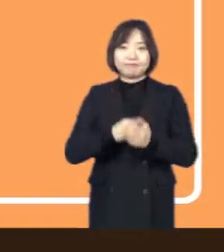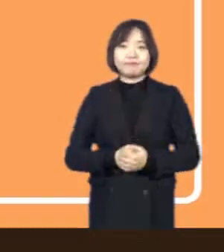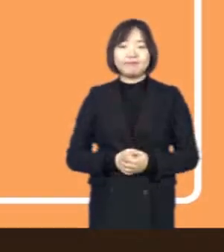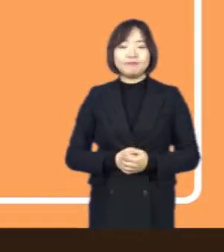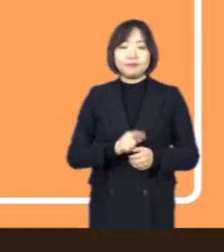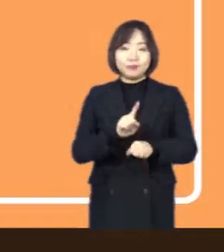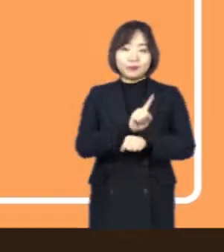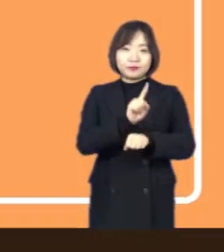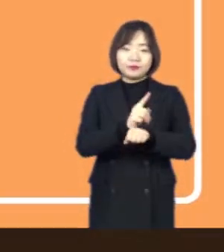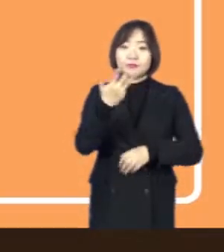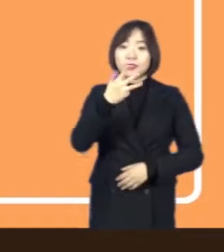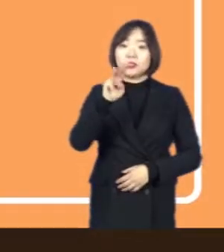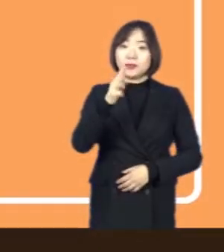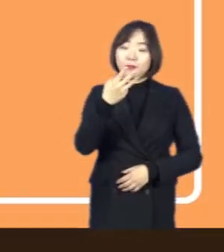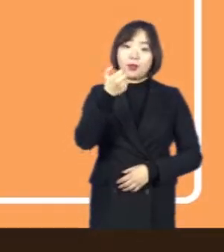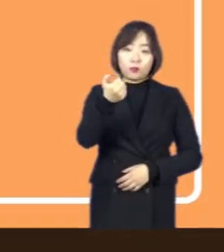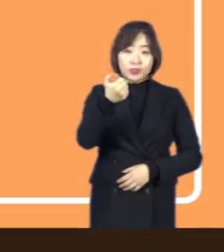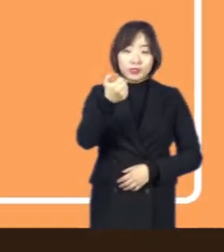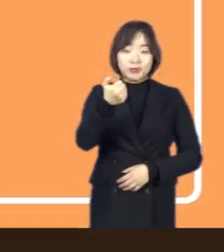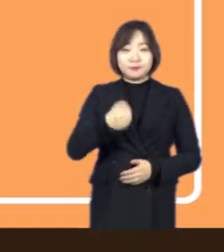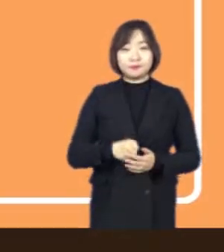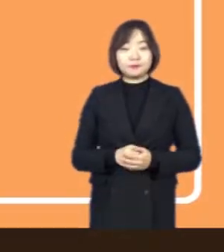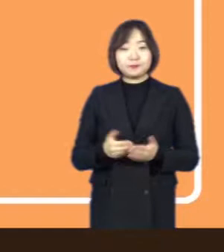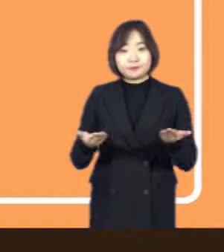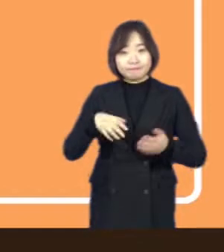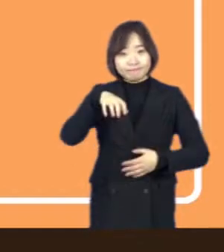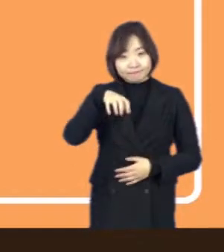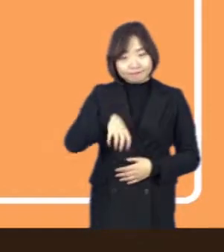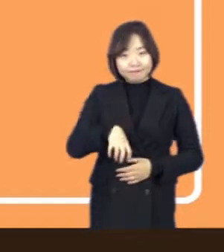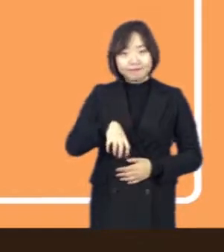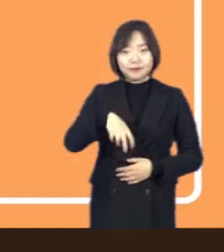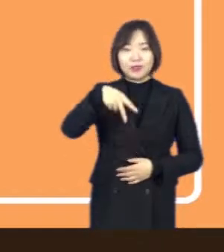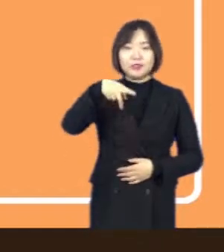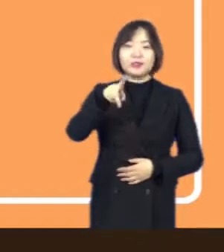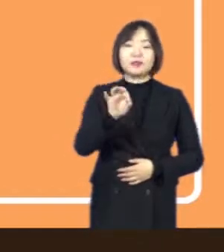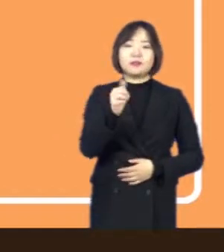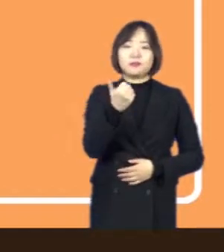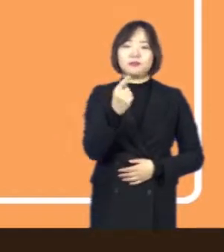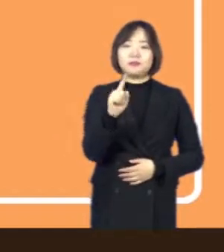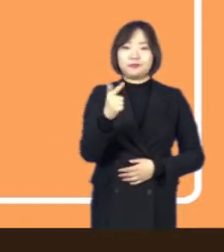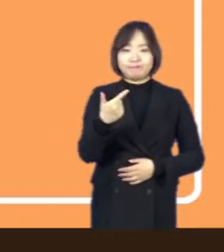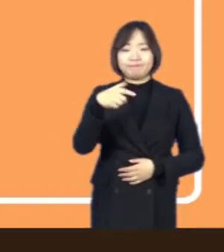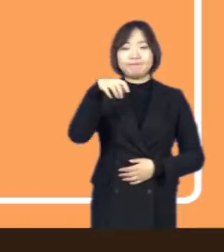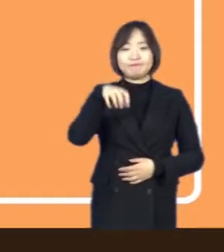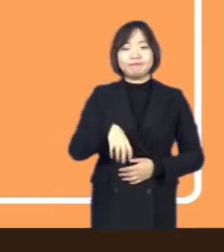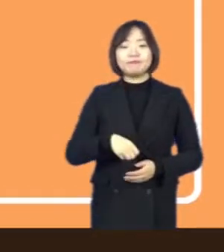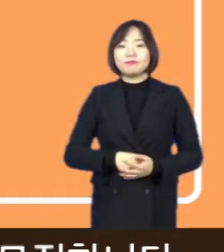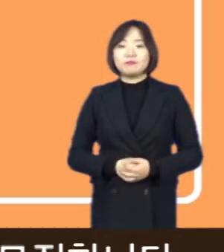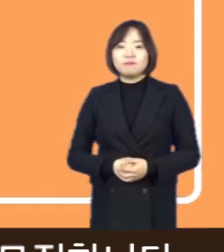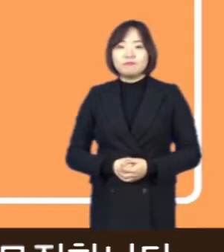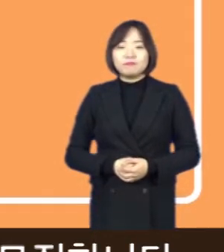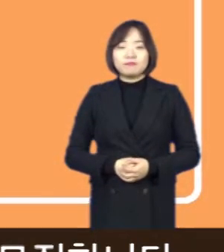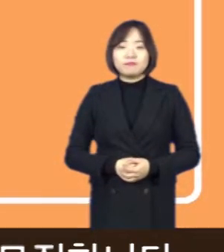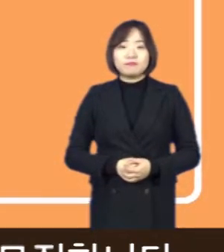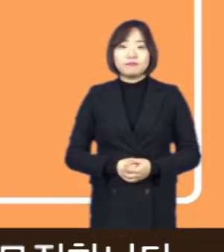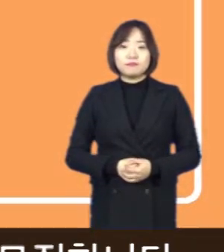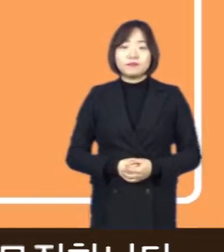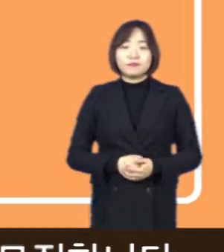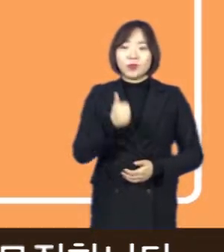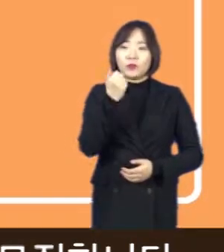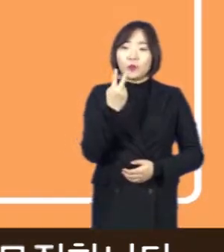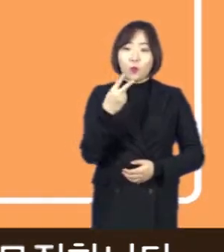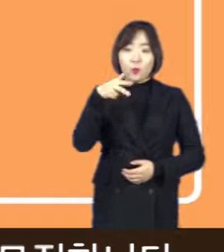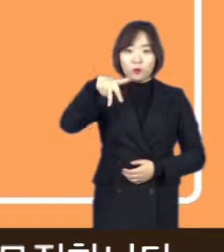임금은 시급 8,350원이며 근무지는 천안시 서북구 성완읍 율금 6길입니다. 주식회사